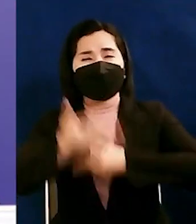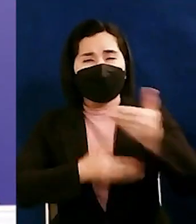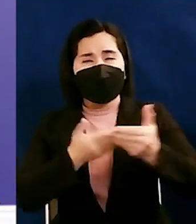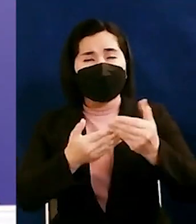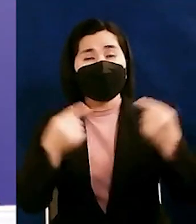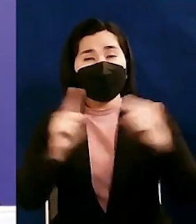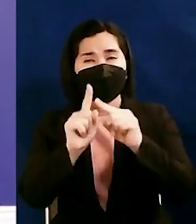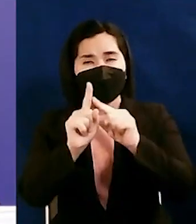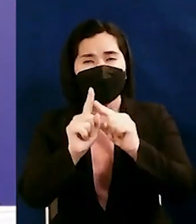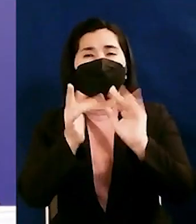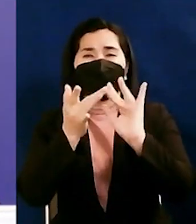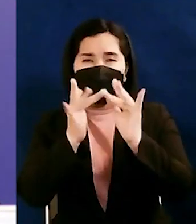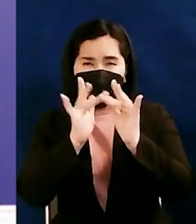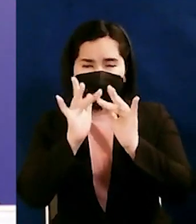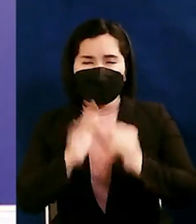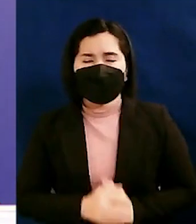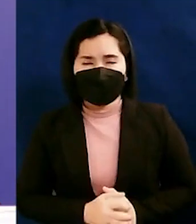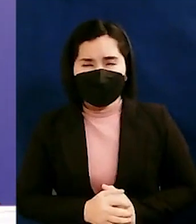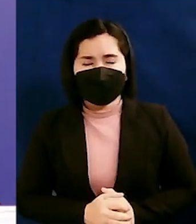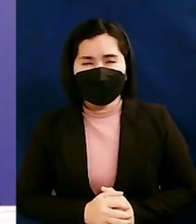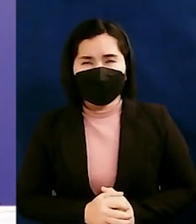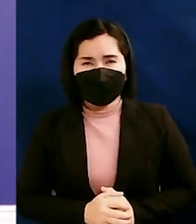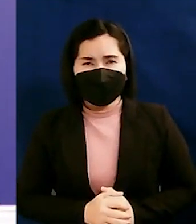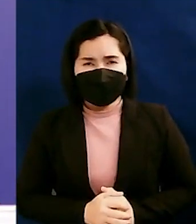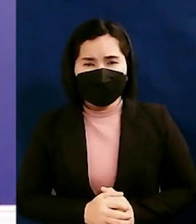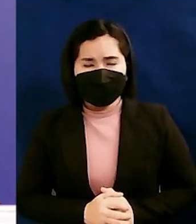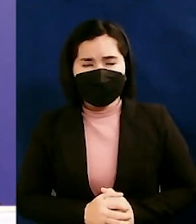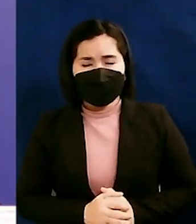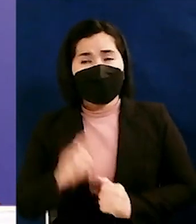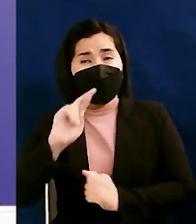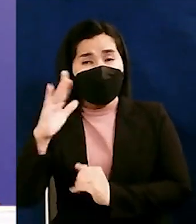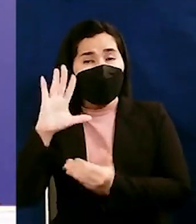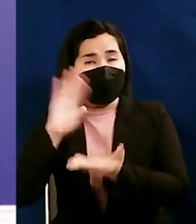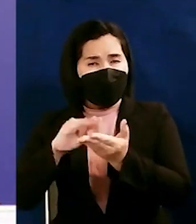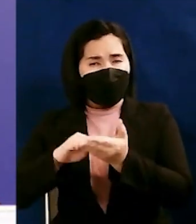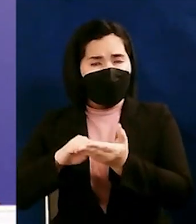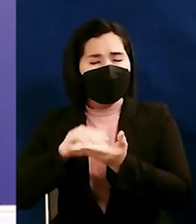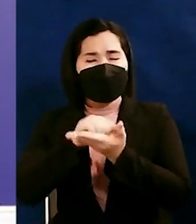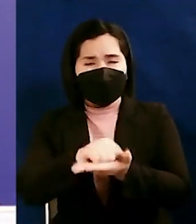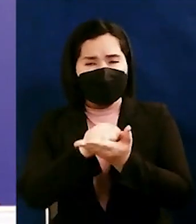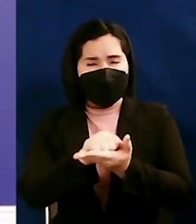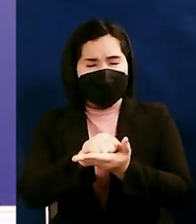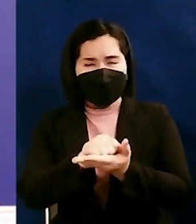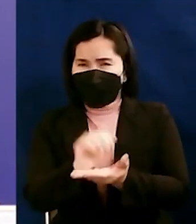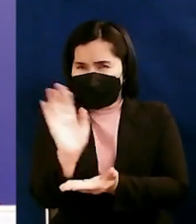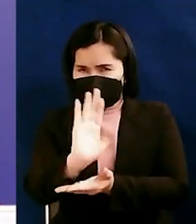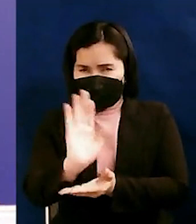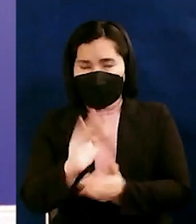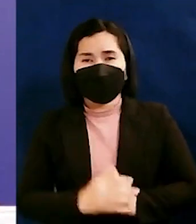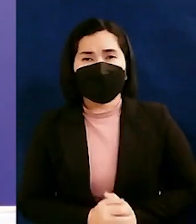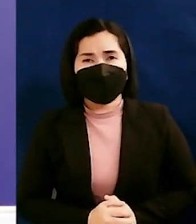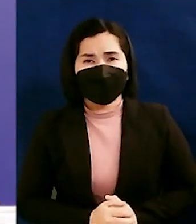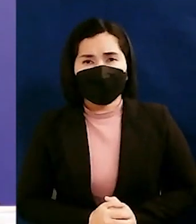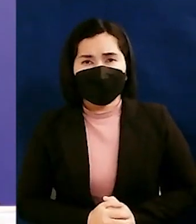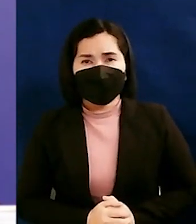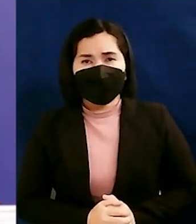ครับเป็นข้อมูลไม่ได้เป็นข้อมูลที่อยู่ในระบบฐานข้อมูลในการบริการคนไข้ปกติของโรง